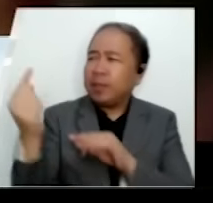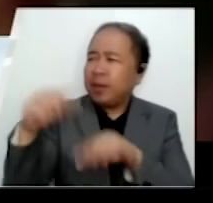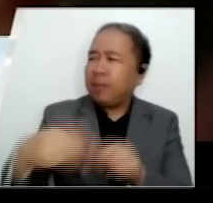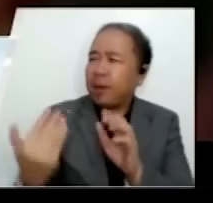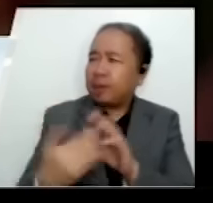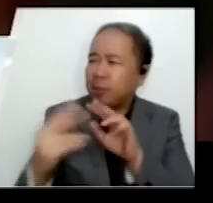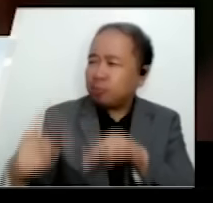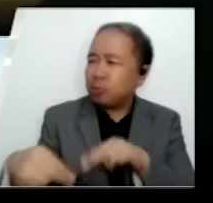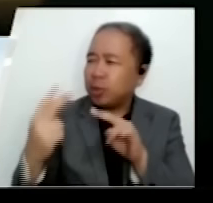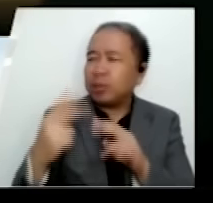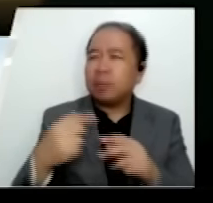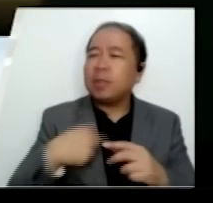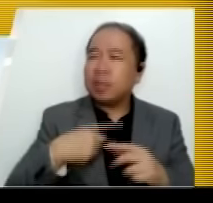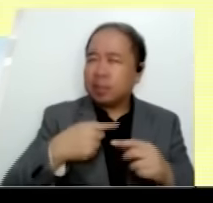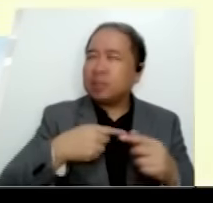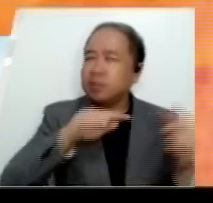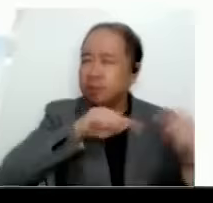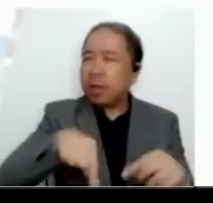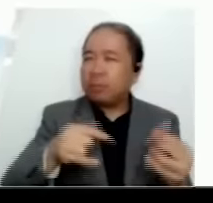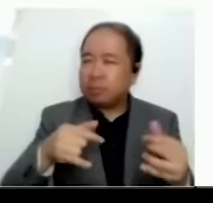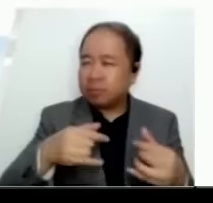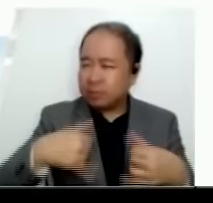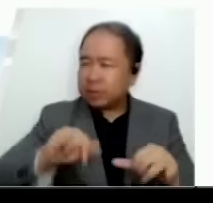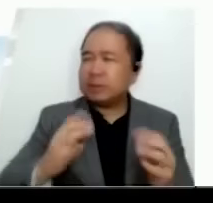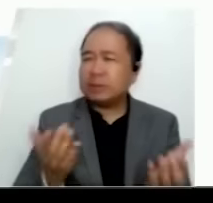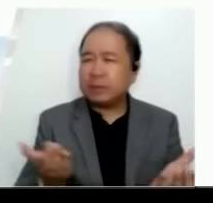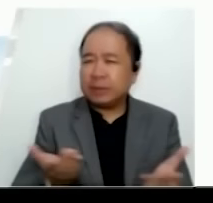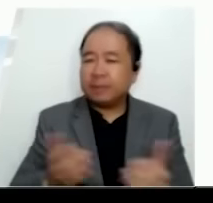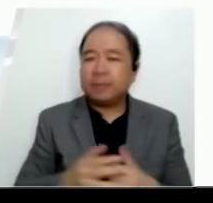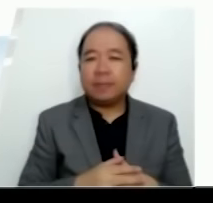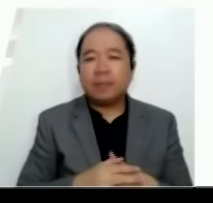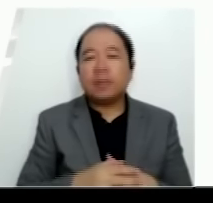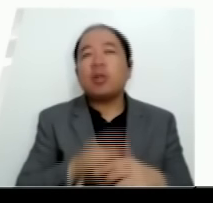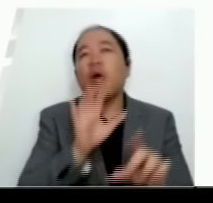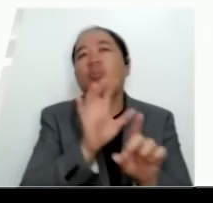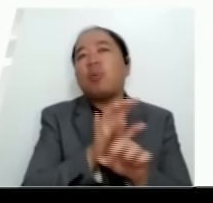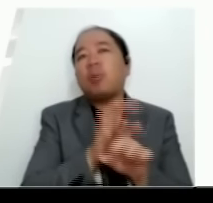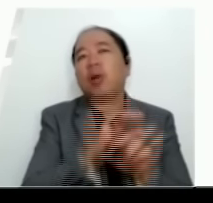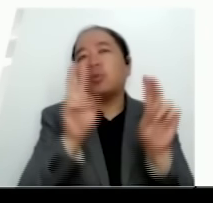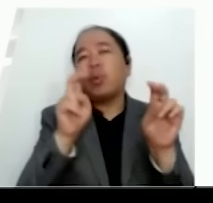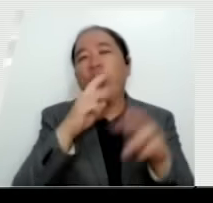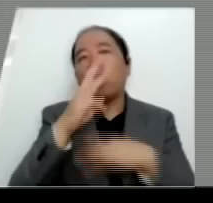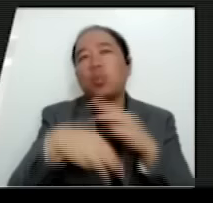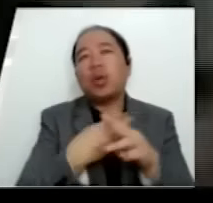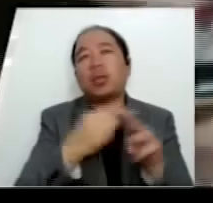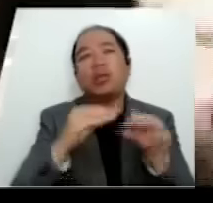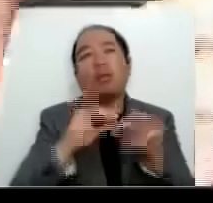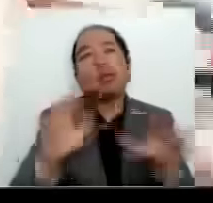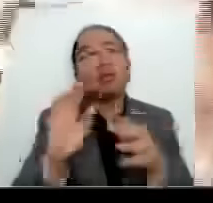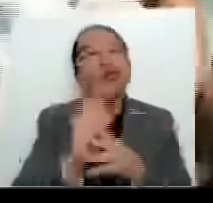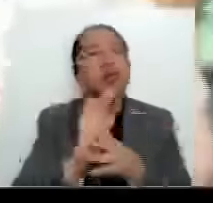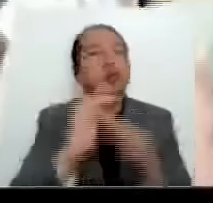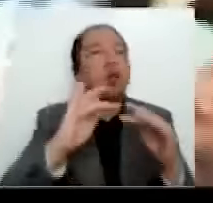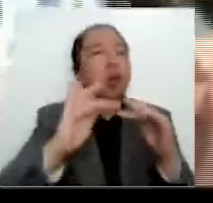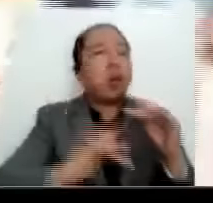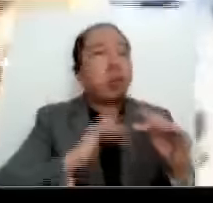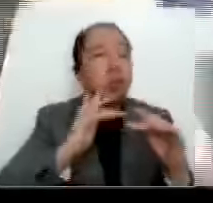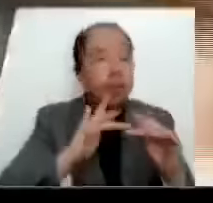ako. Sa... Trending ang inabangang world premiere ng trailer online.